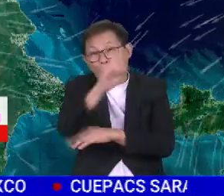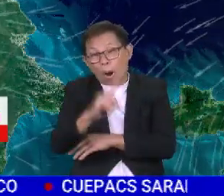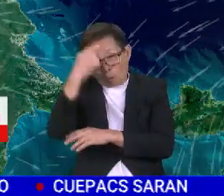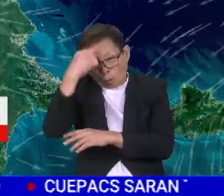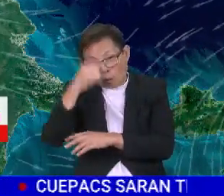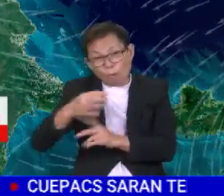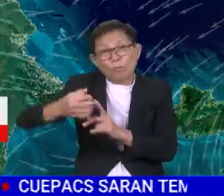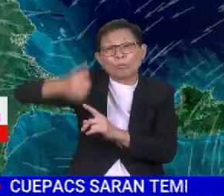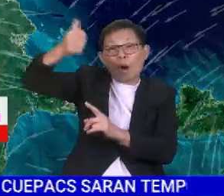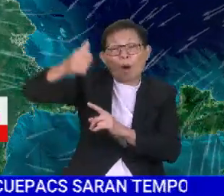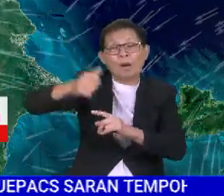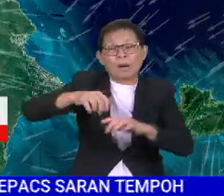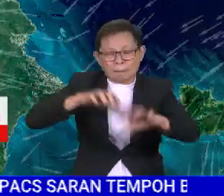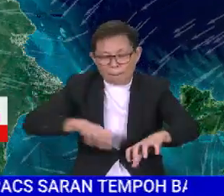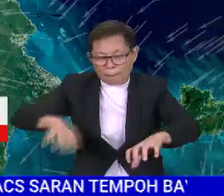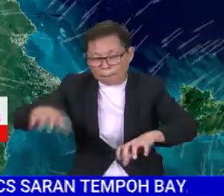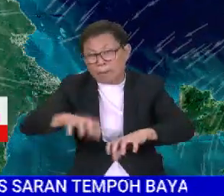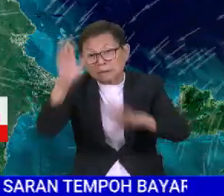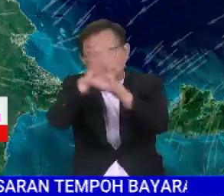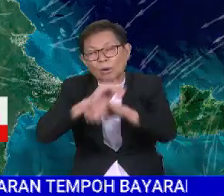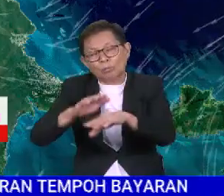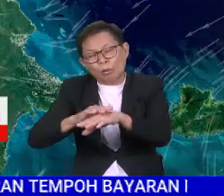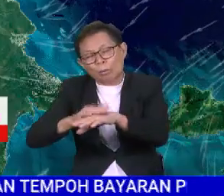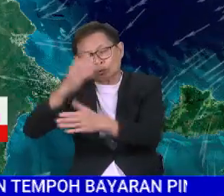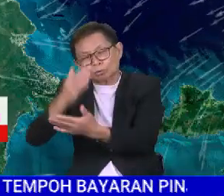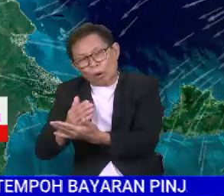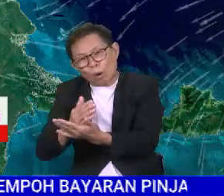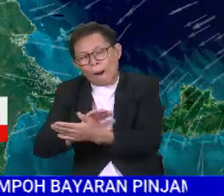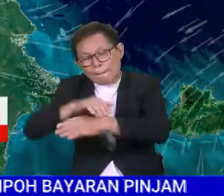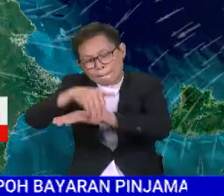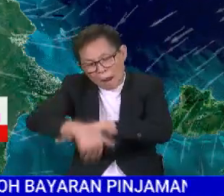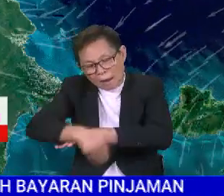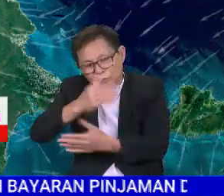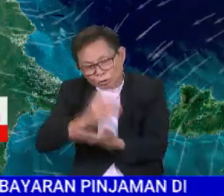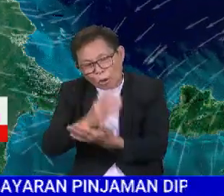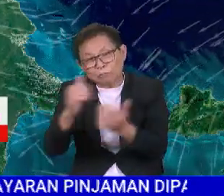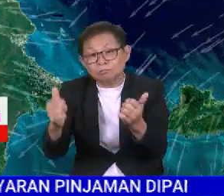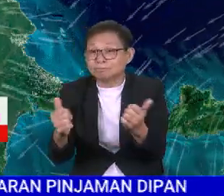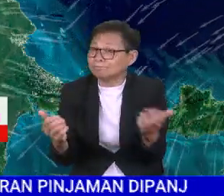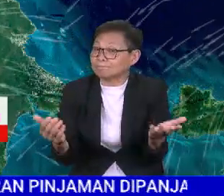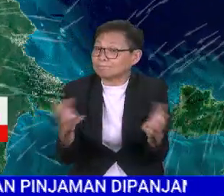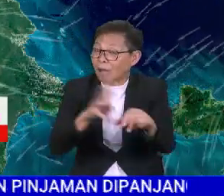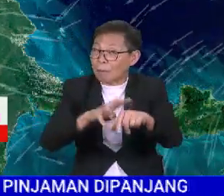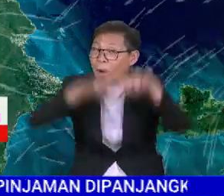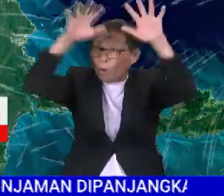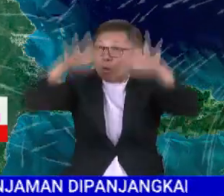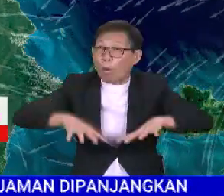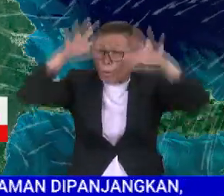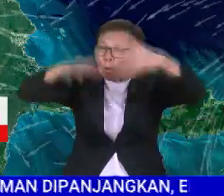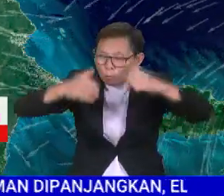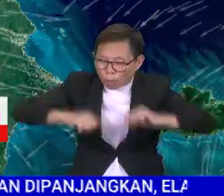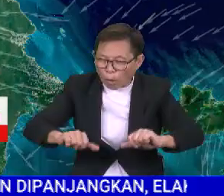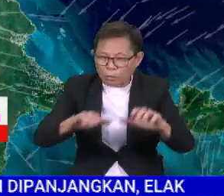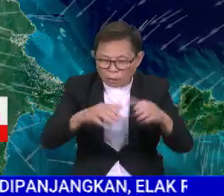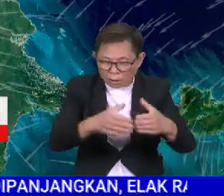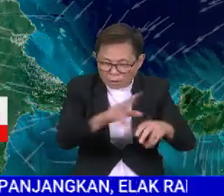untuk bahagian-bahagian di negeri Sarawak ini dijangka akan beransur reda menjelang lewat malam nanti, dan dengan itu amaran hujan berterusan